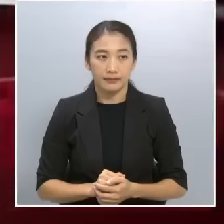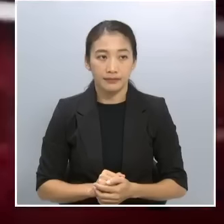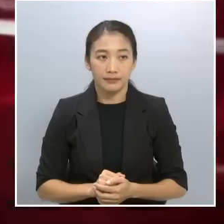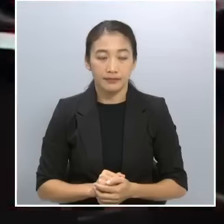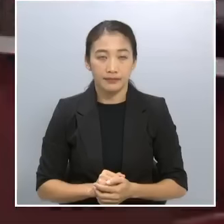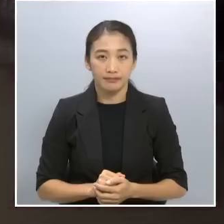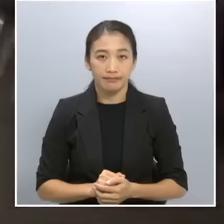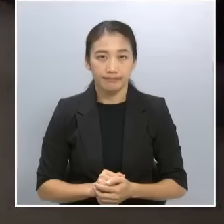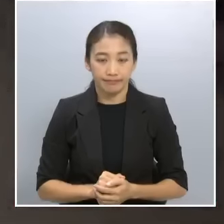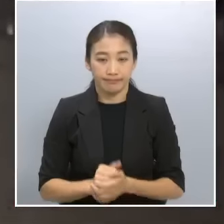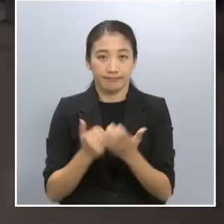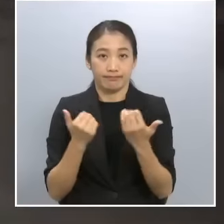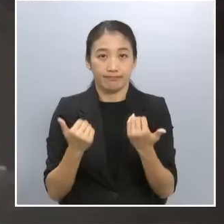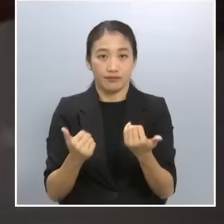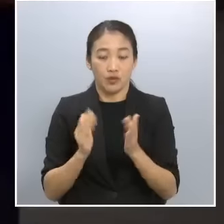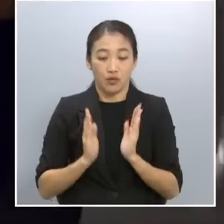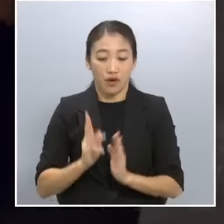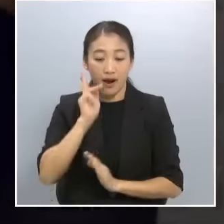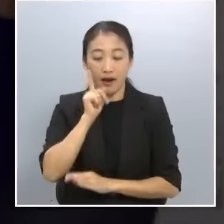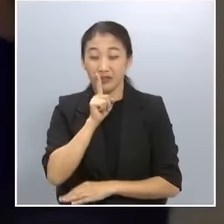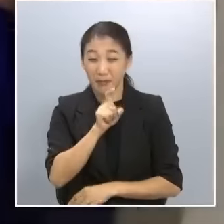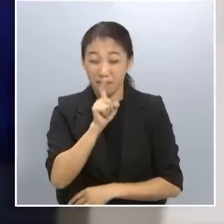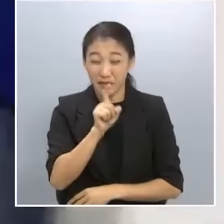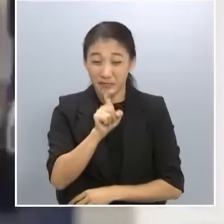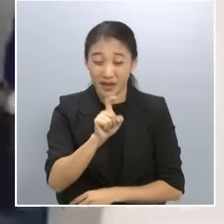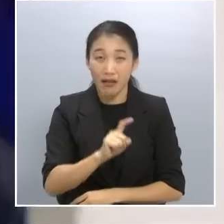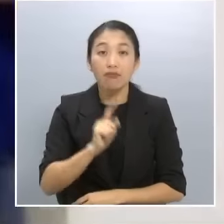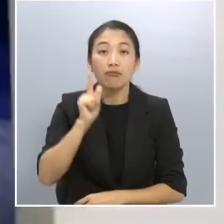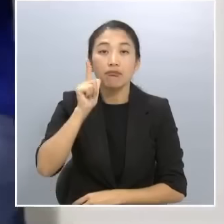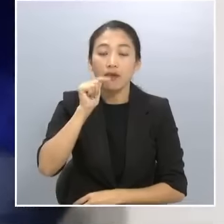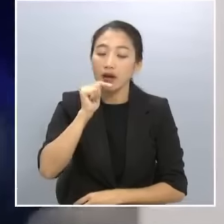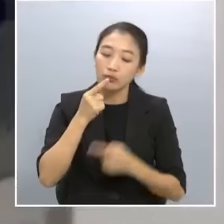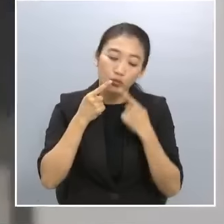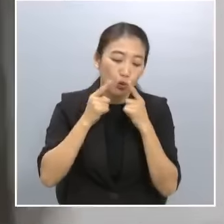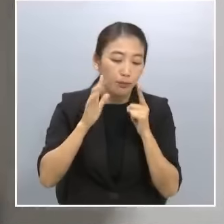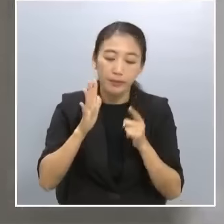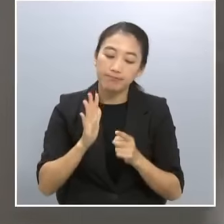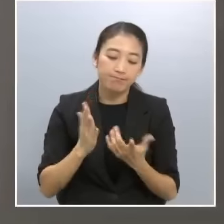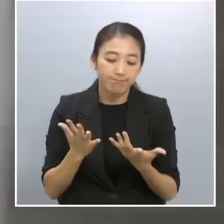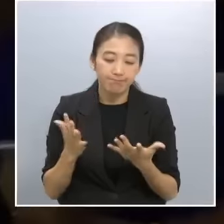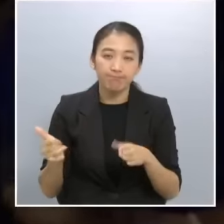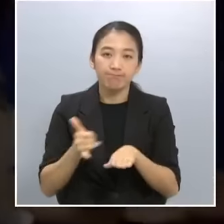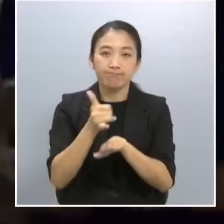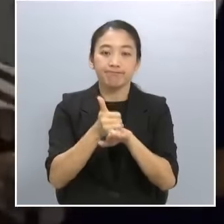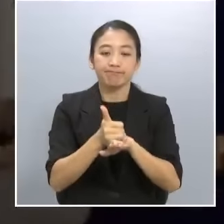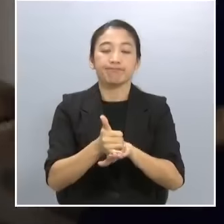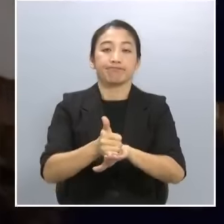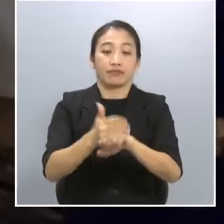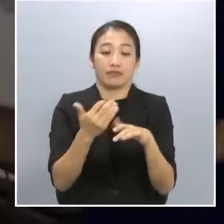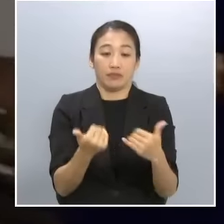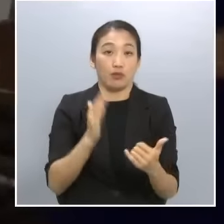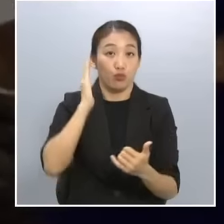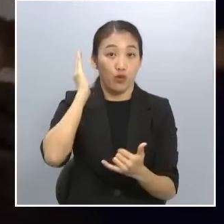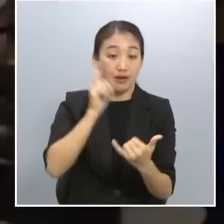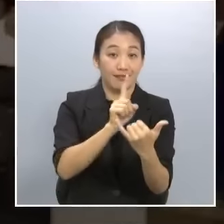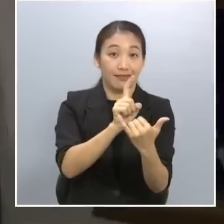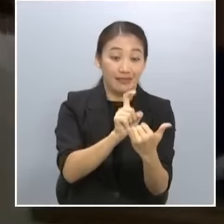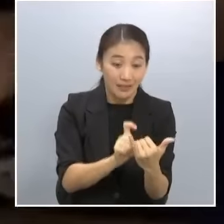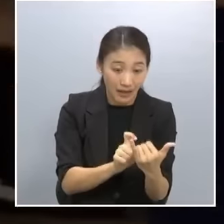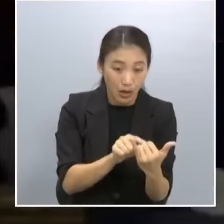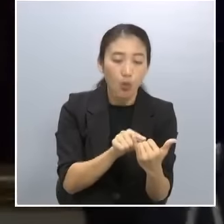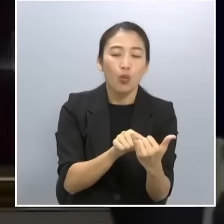ทางแม่ไม่ตอบอะไรนะคะเดินขึ้นรถค่ะขอแสดงความเสียใจกับครอบครัวของผู้เสียชีวิตด้วยนะคะแล้วก็จากนี้ก็ค